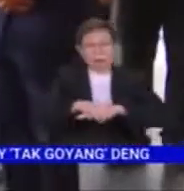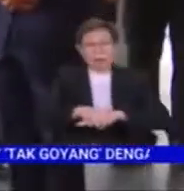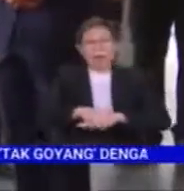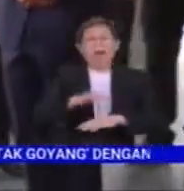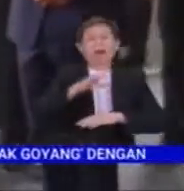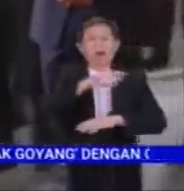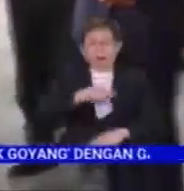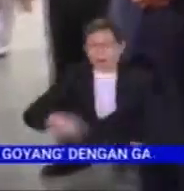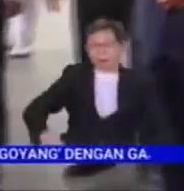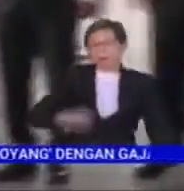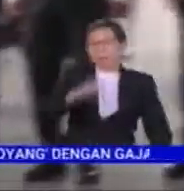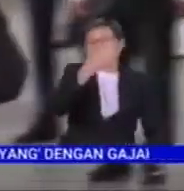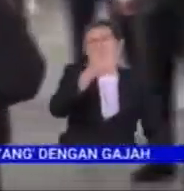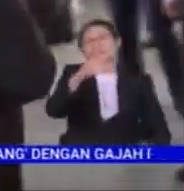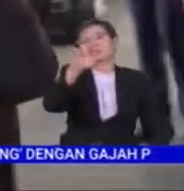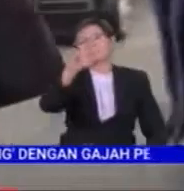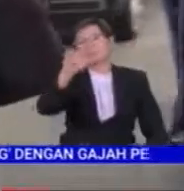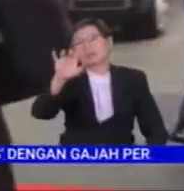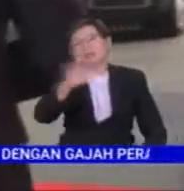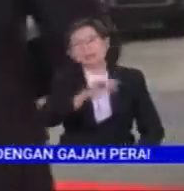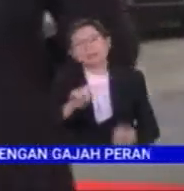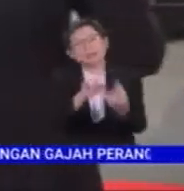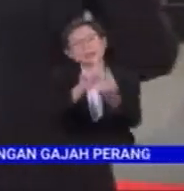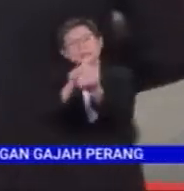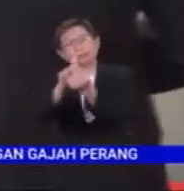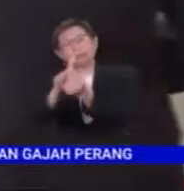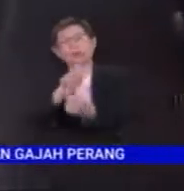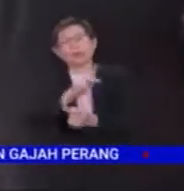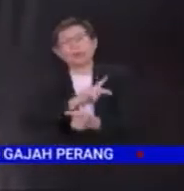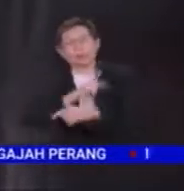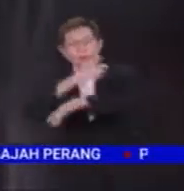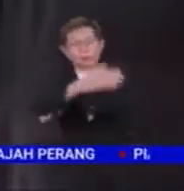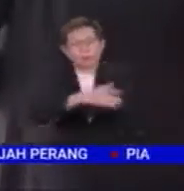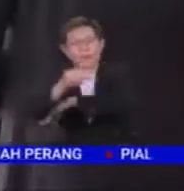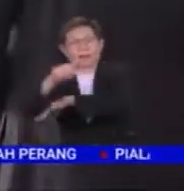mengadakan pertemuan dengan beberapa ketua negara asing